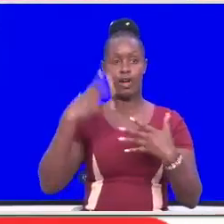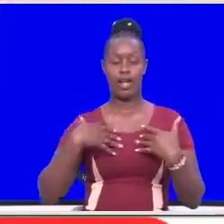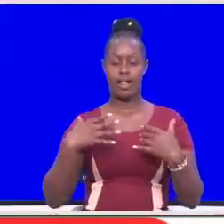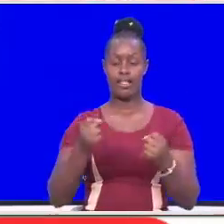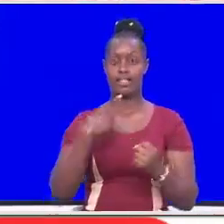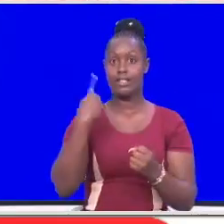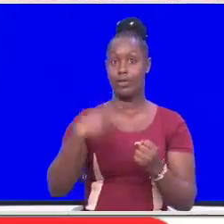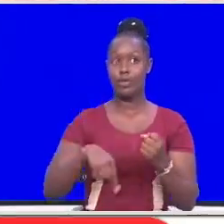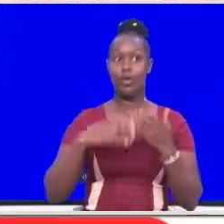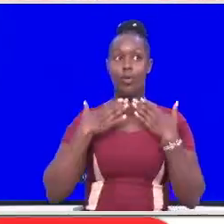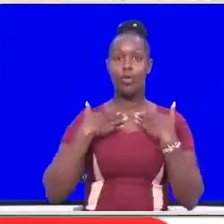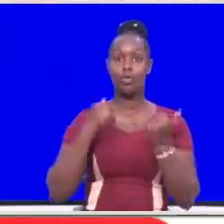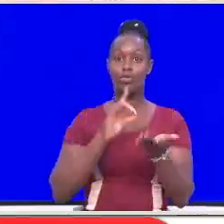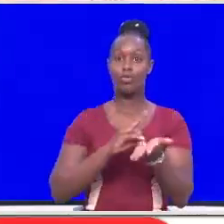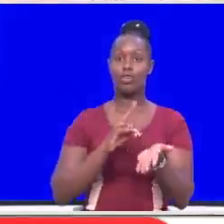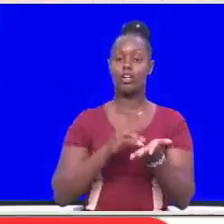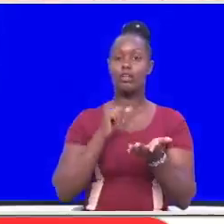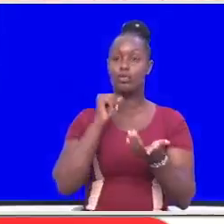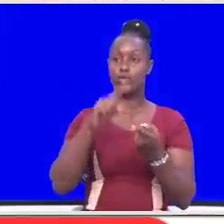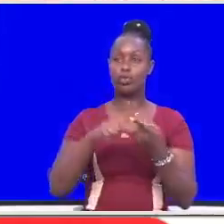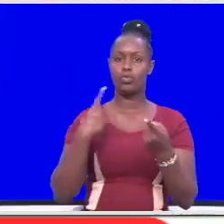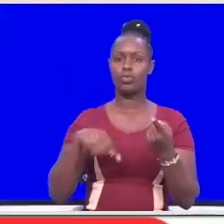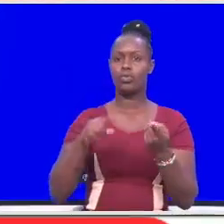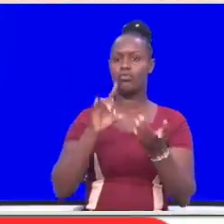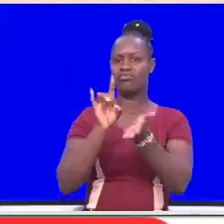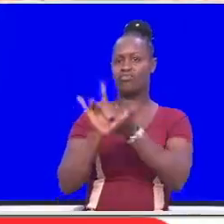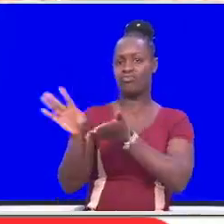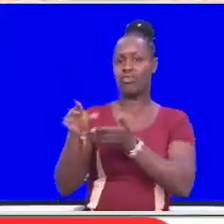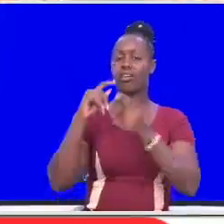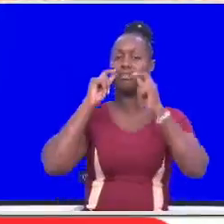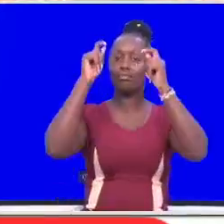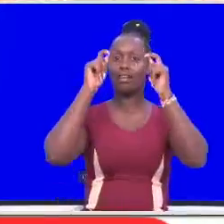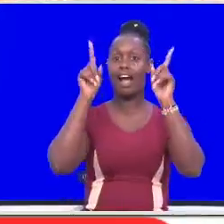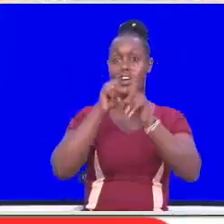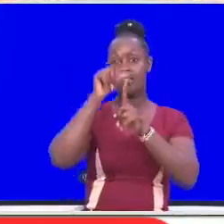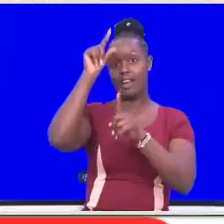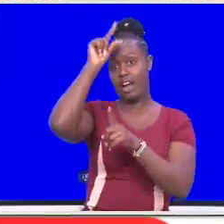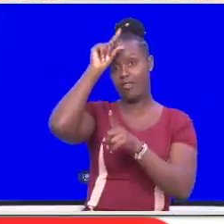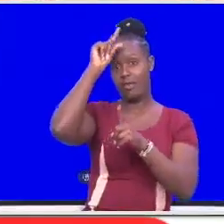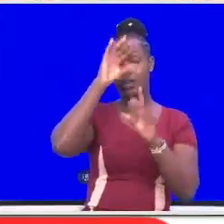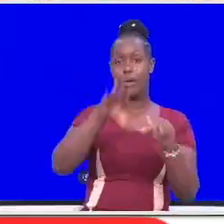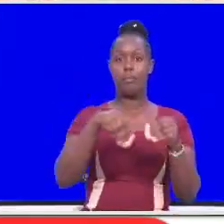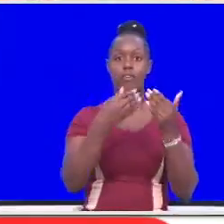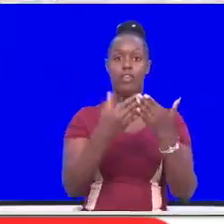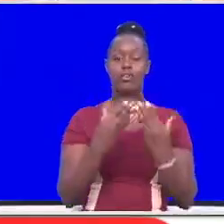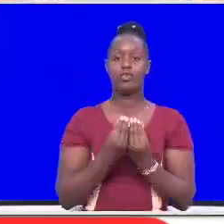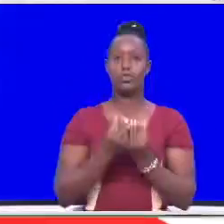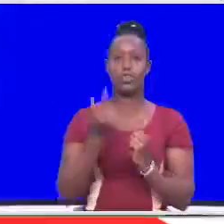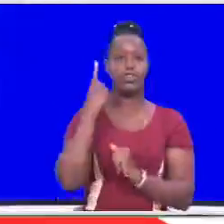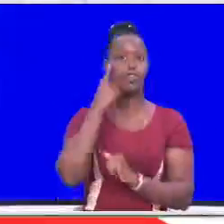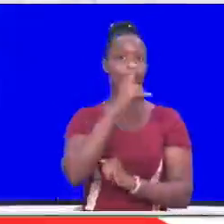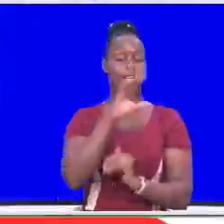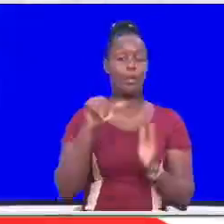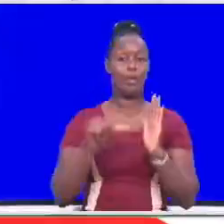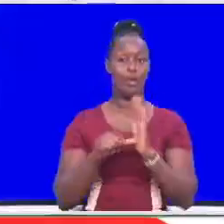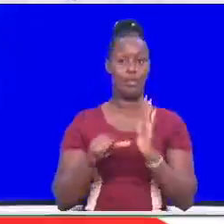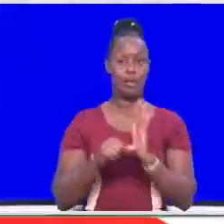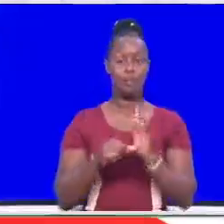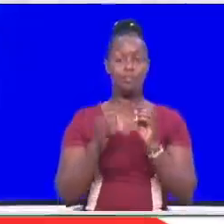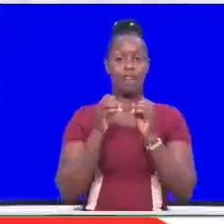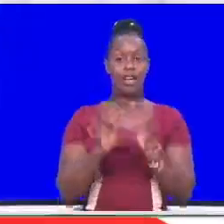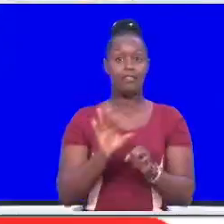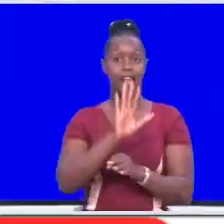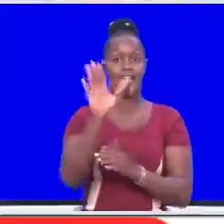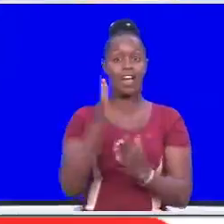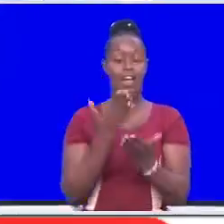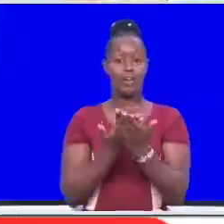madaktari kufutilia mbali tishio la mgomo huku serikali kitafuta suluhu ya tatizo lao. Iwapo matakwa yao